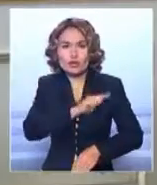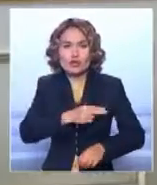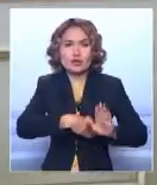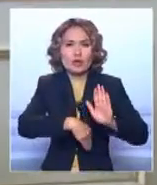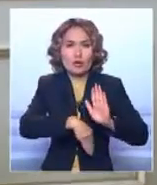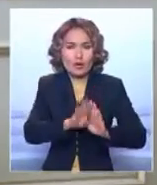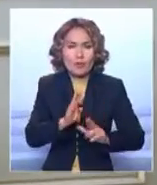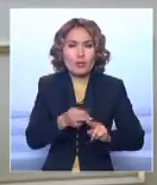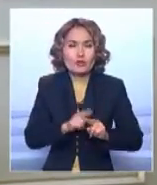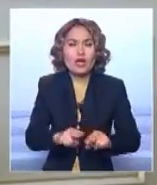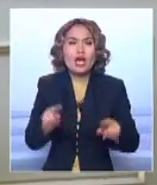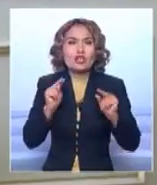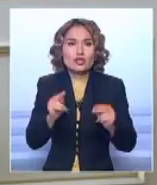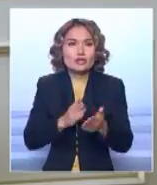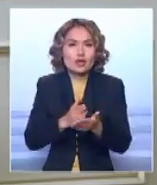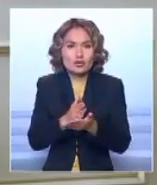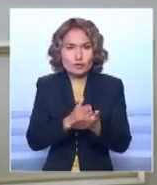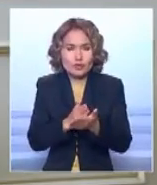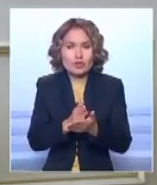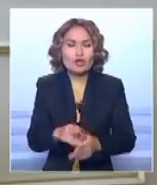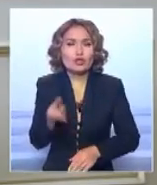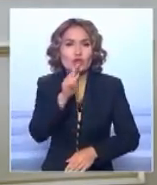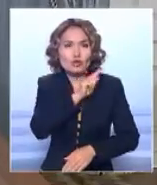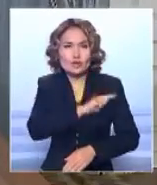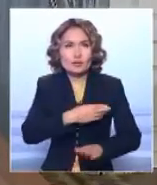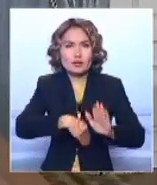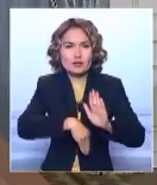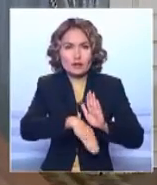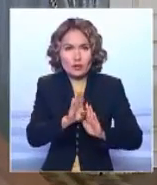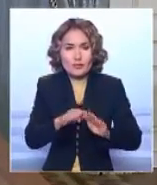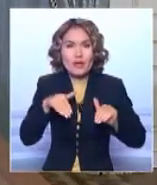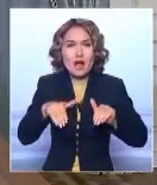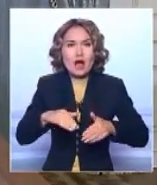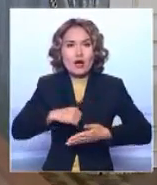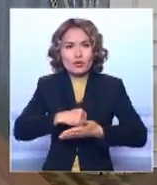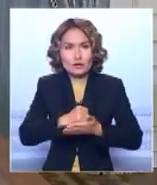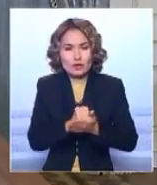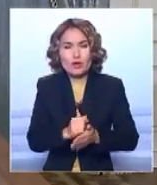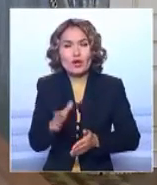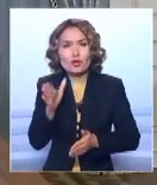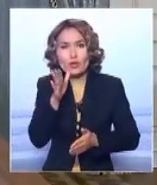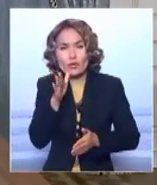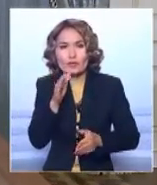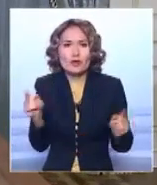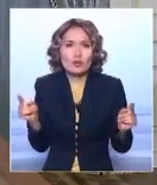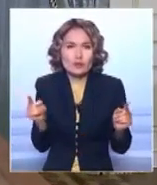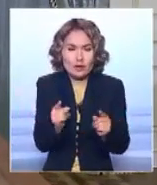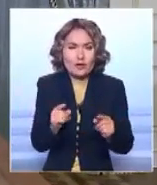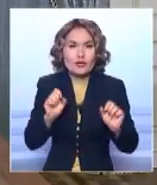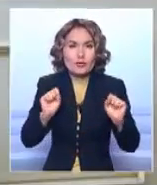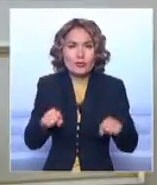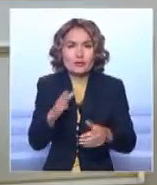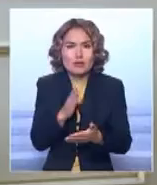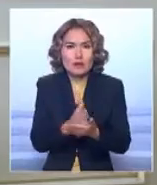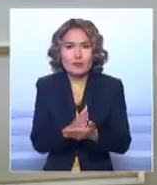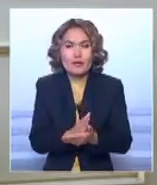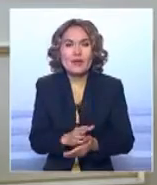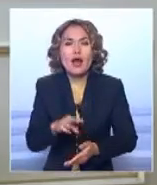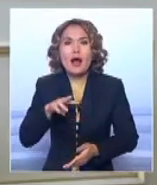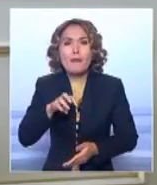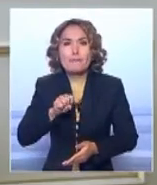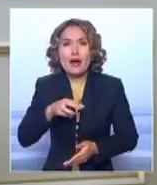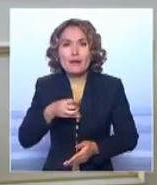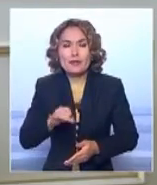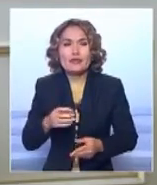сот төрелігіне қол жетімділікті айтарлықтай жеңілдетуге соңғы шешімді қабылдау уақытын қысқартуға мүмкіндік туғызды. Қайрат Мәми